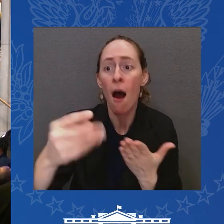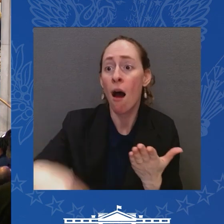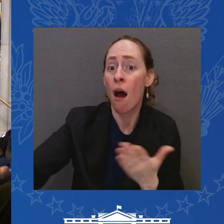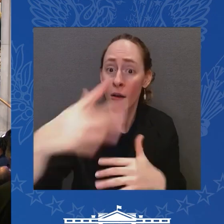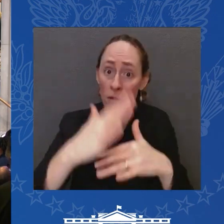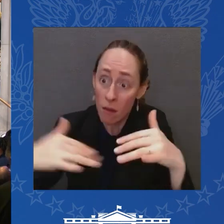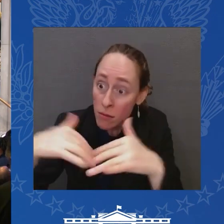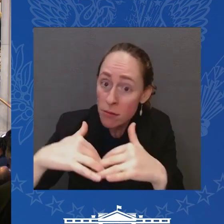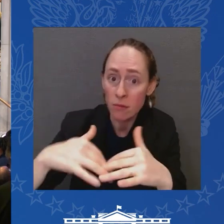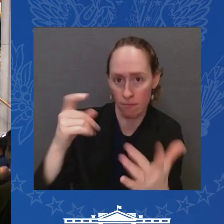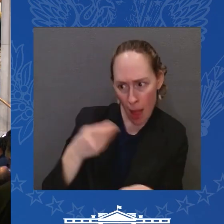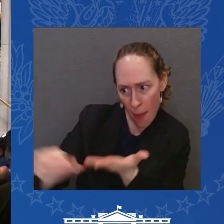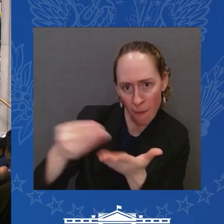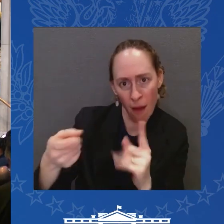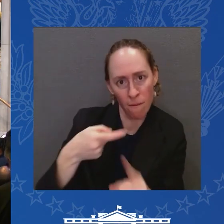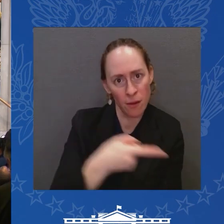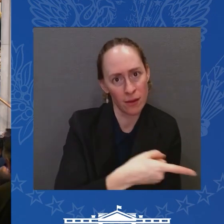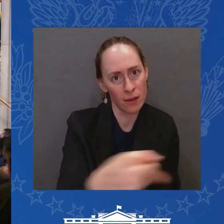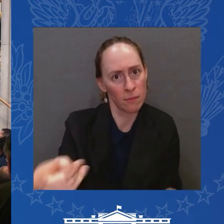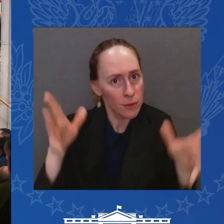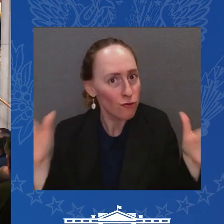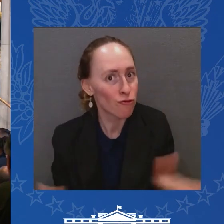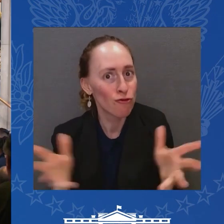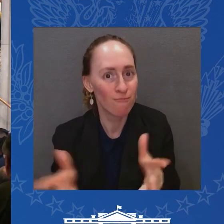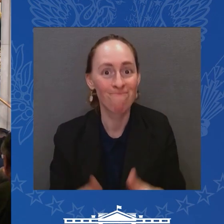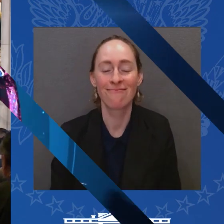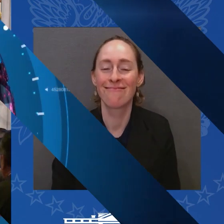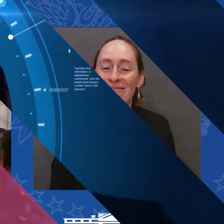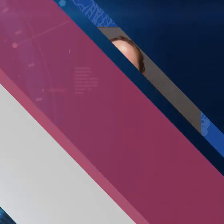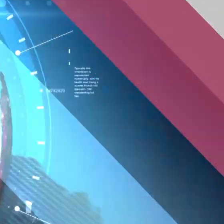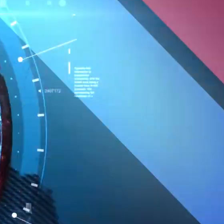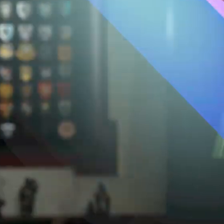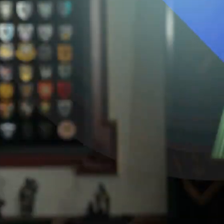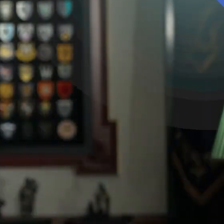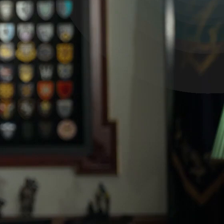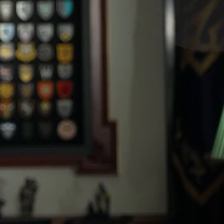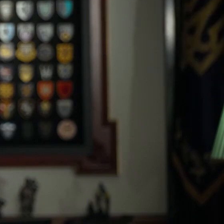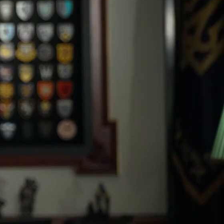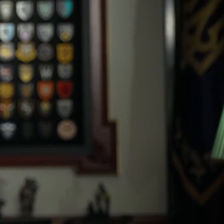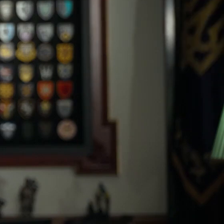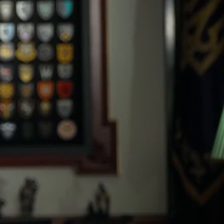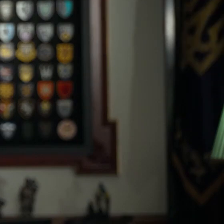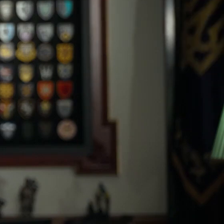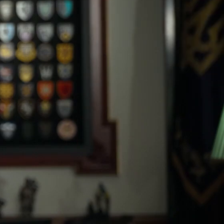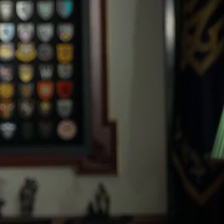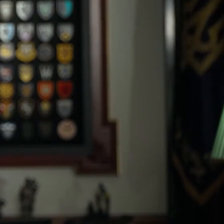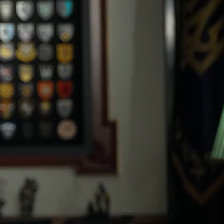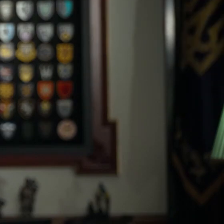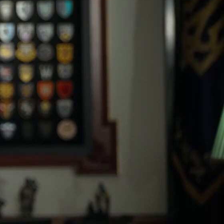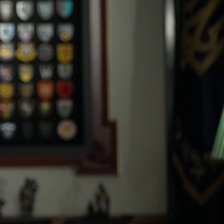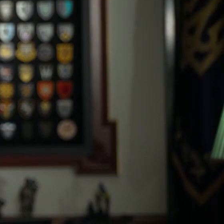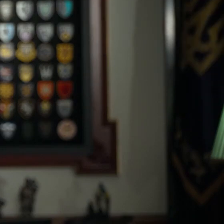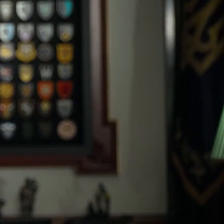Բայդենը հայտարարել է ապրիլին, Թրամփը 2022 թվականի նոյեմբերին։ Ուկրաինայի նախագահ Վլադիմիր Զելենսկին ասել է,